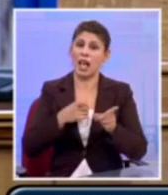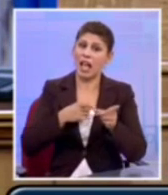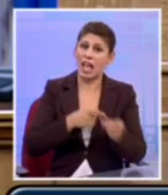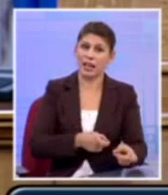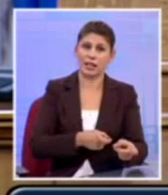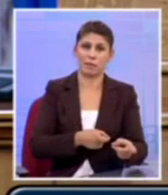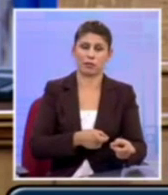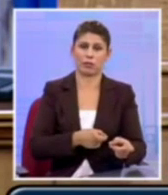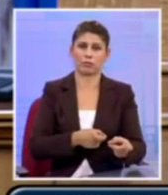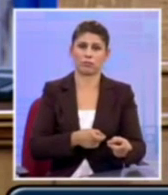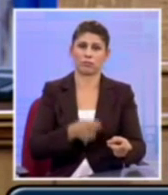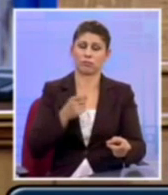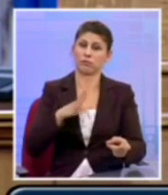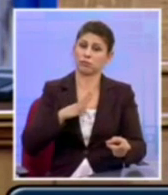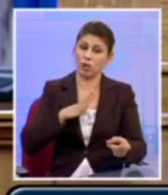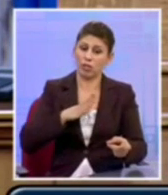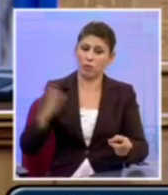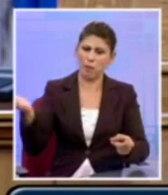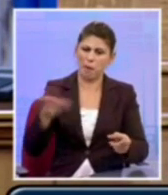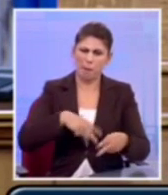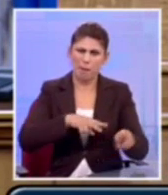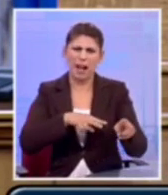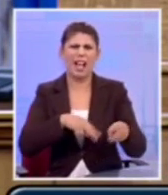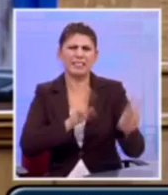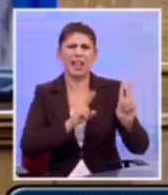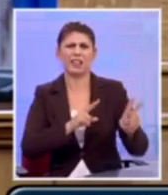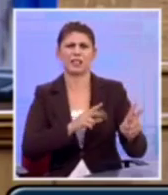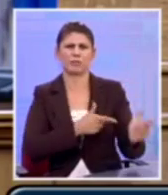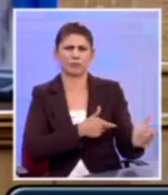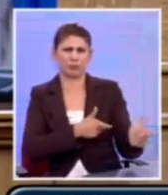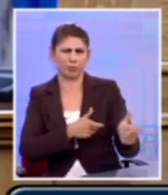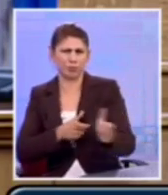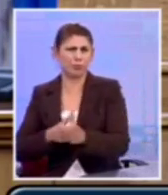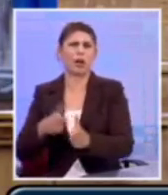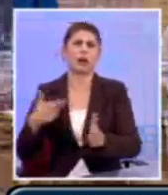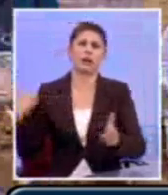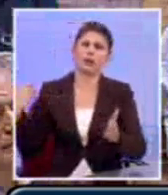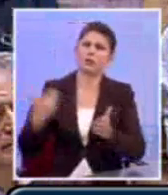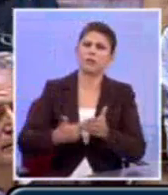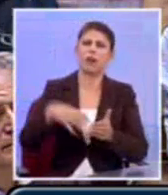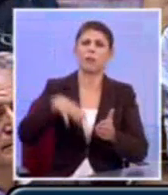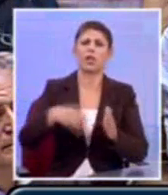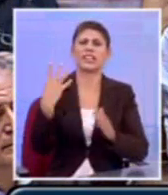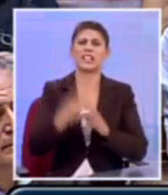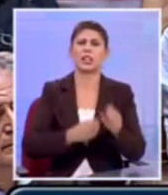εγκλήματα κατά της ανθρωπότητας που διέπραξαν οι Ναζί στη διάρκεια της κατοχής.